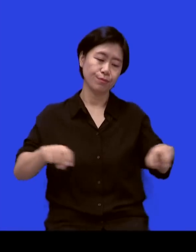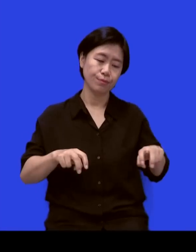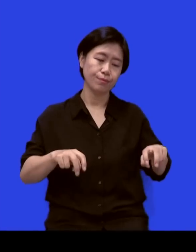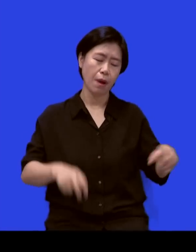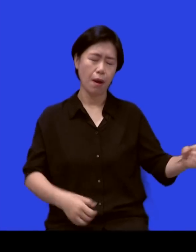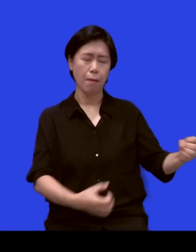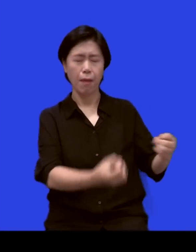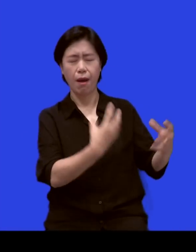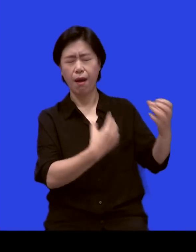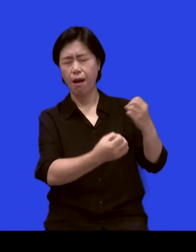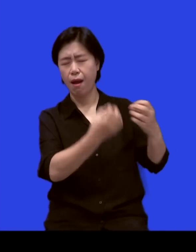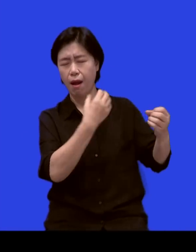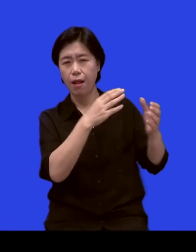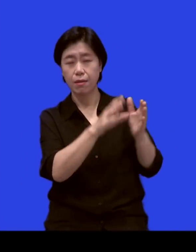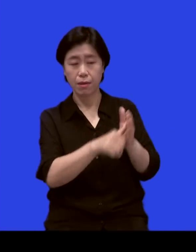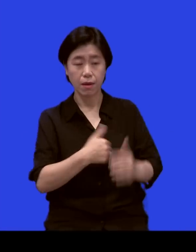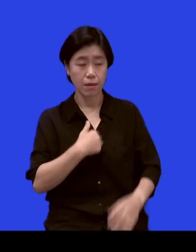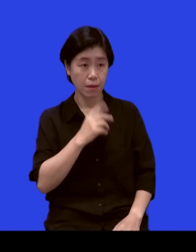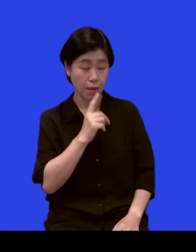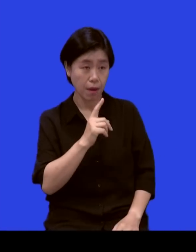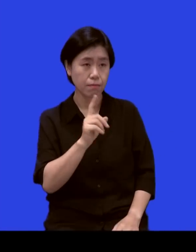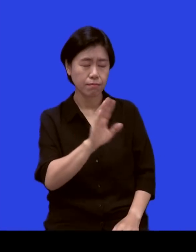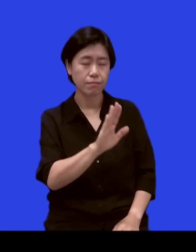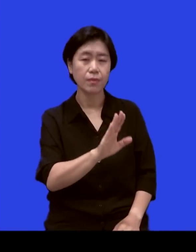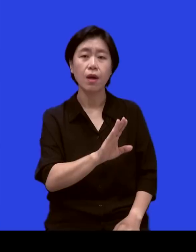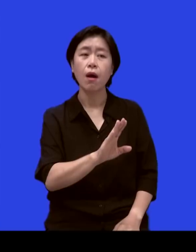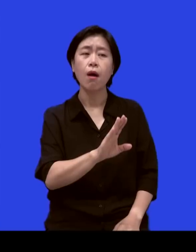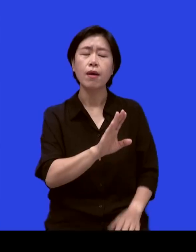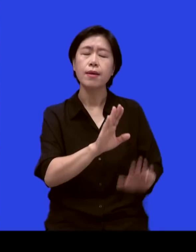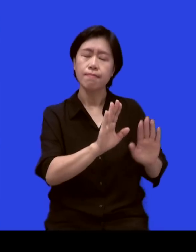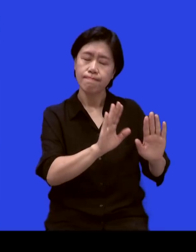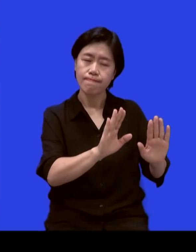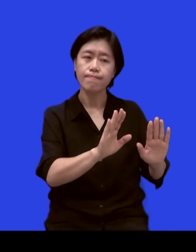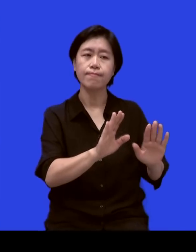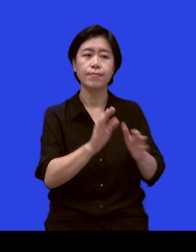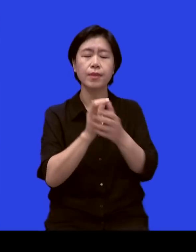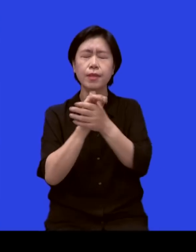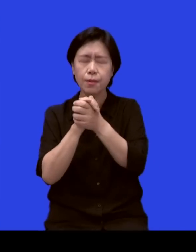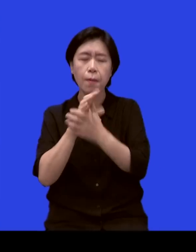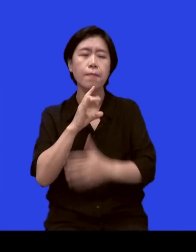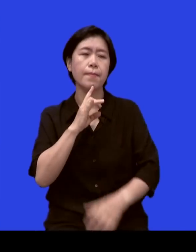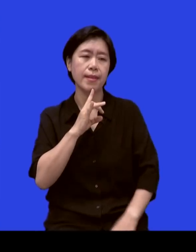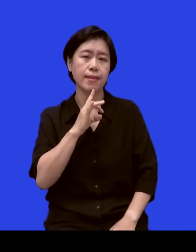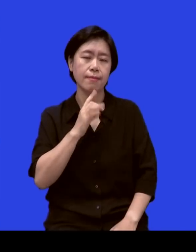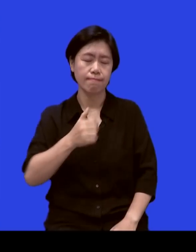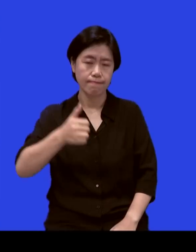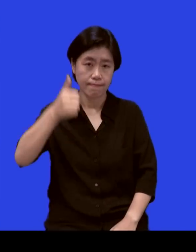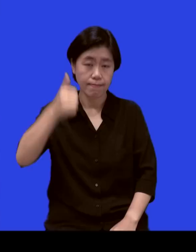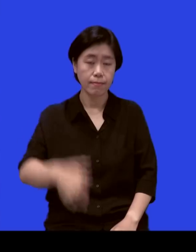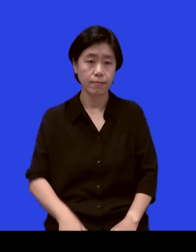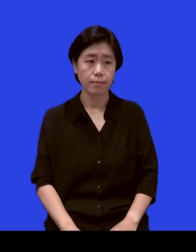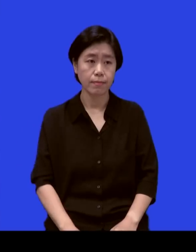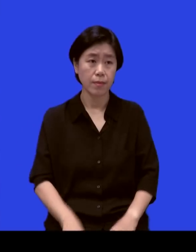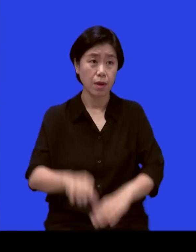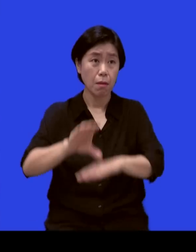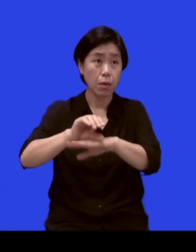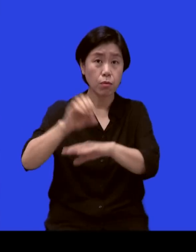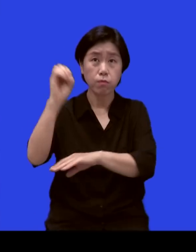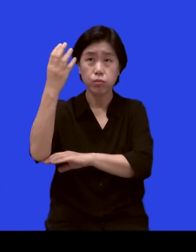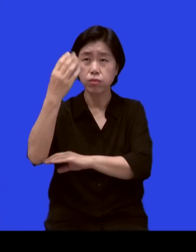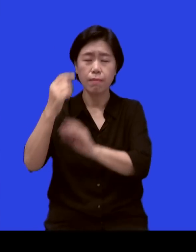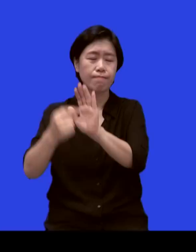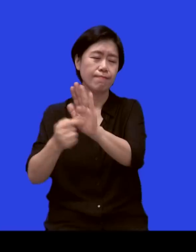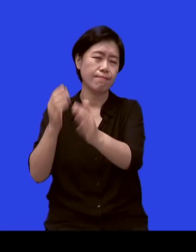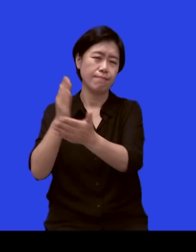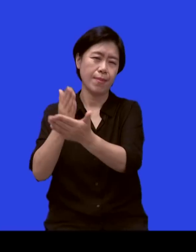그랬어요. 예. 그냥 기도하자고. 예. 근데 일제히 저를 쳐다보는 거예요. 그렇겠죠. 일제히 저를 다 쳐다보면서 이 미친놈 아닌가 그랬겠죠, 예, 예, 속으로. 예.